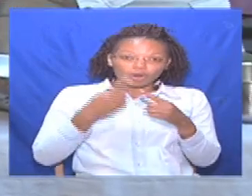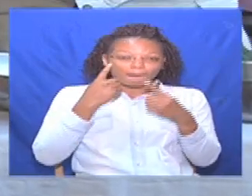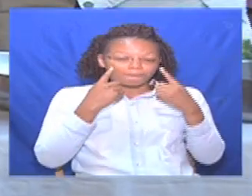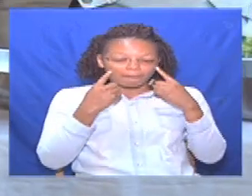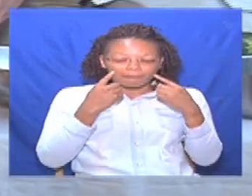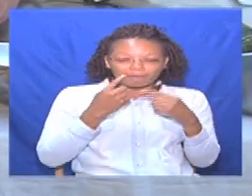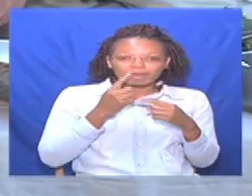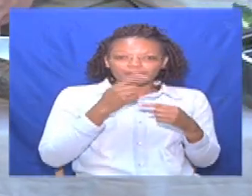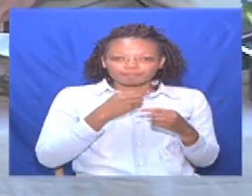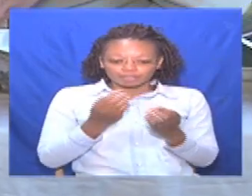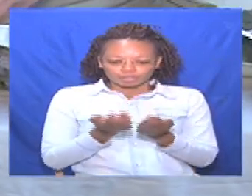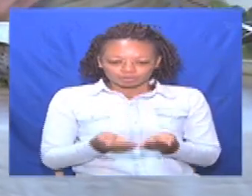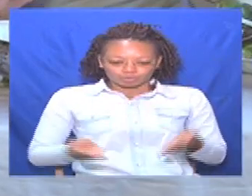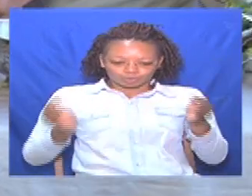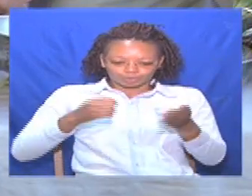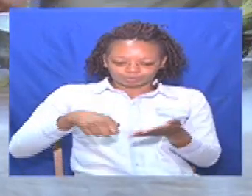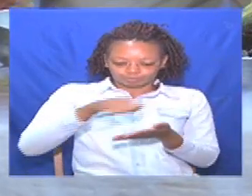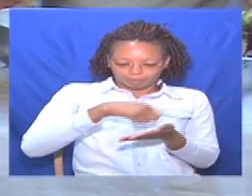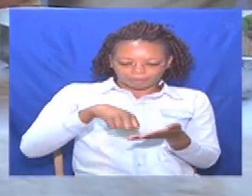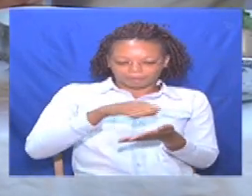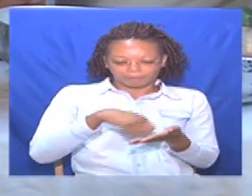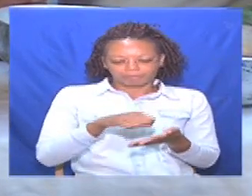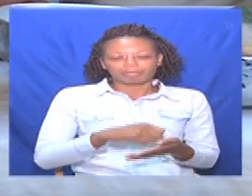pamoja kwenye sufuria na uanze upishi.